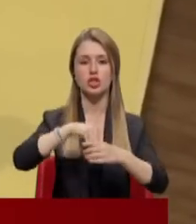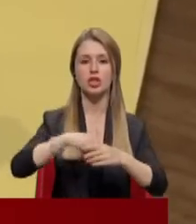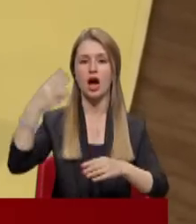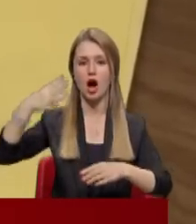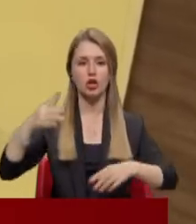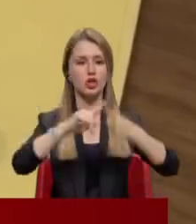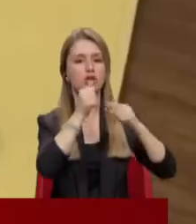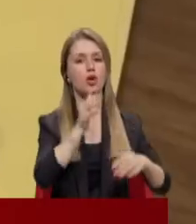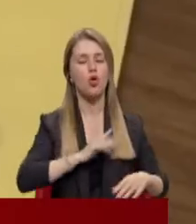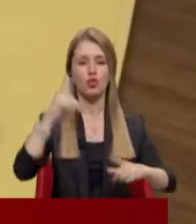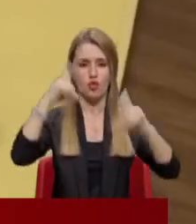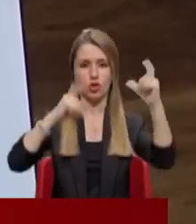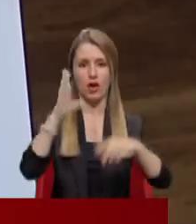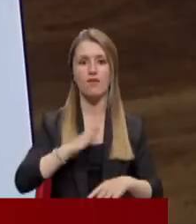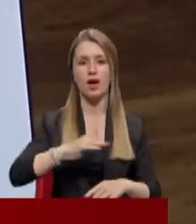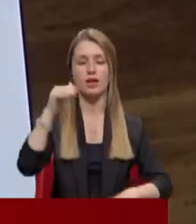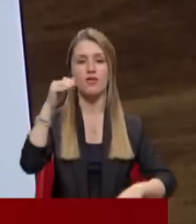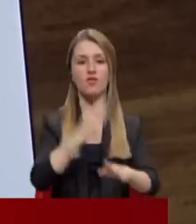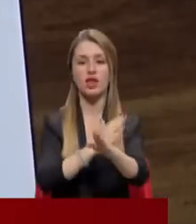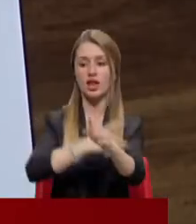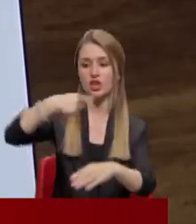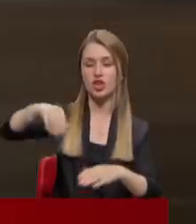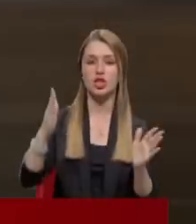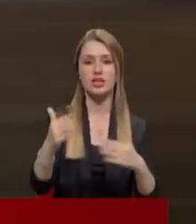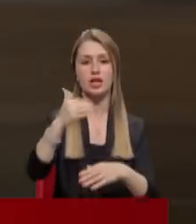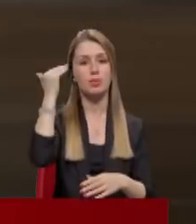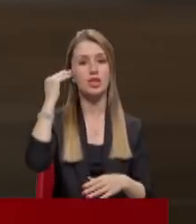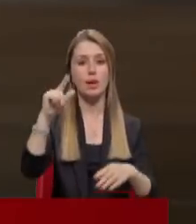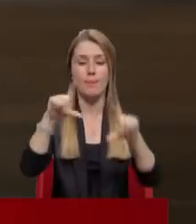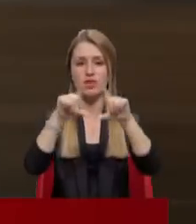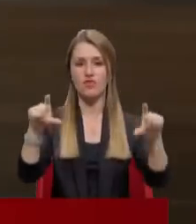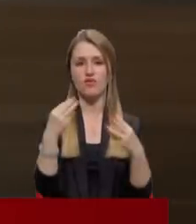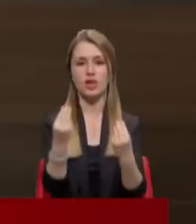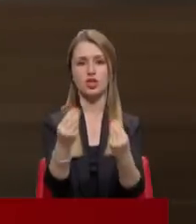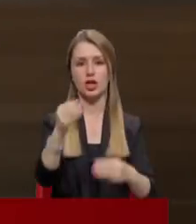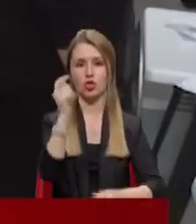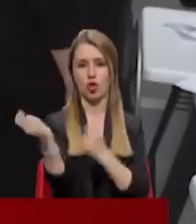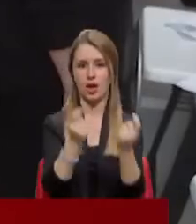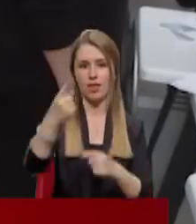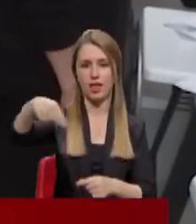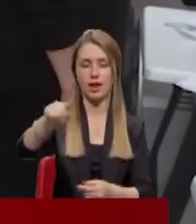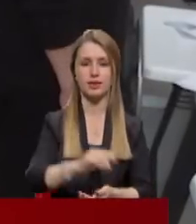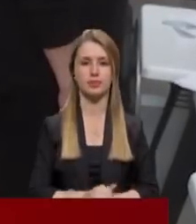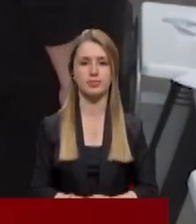ve Kılıçdaroğlu'nun fotoğrafı var. Seçmene sandık başında tek pusula, tek zarf verecek görevliler.